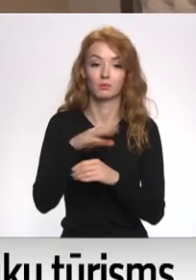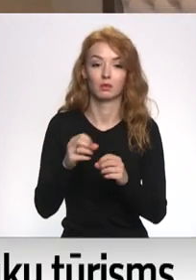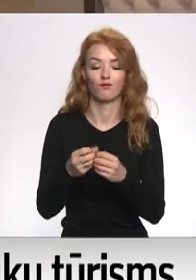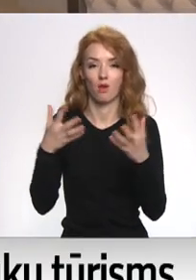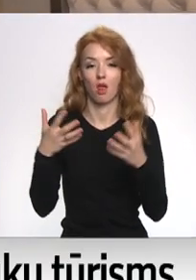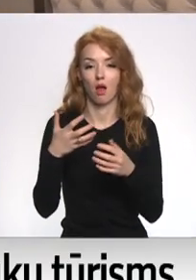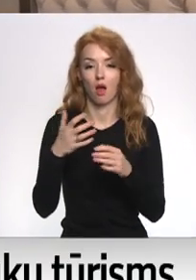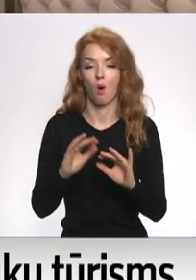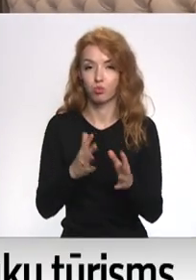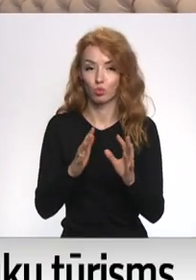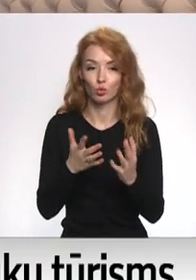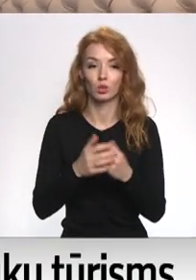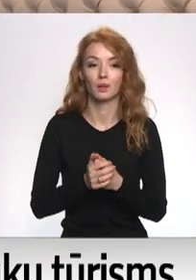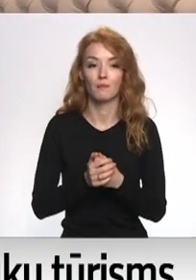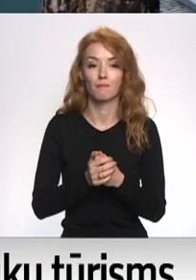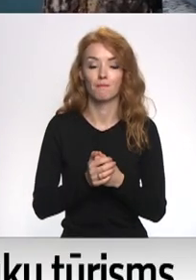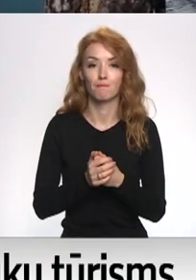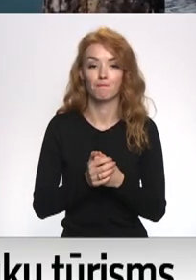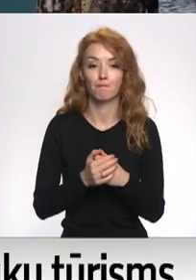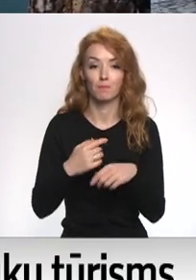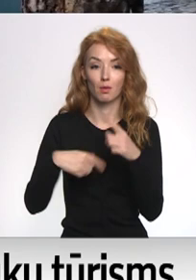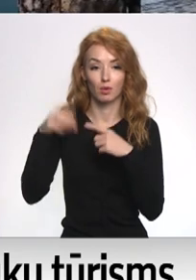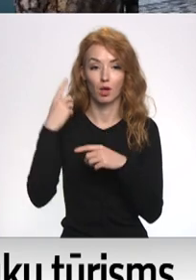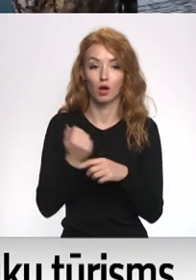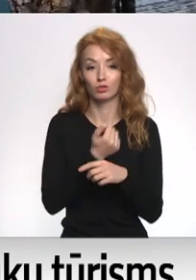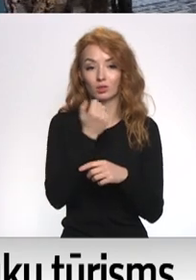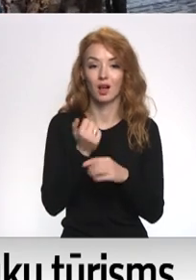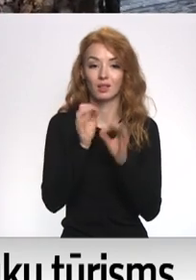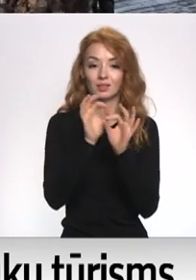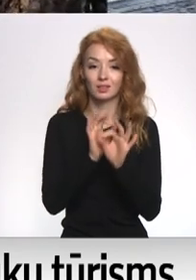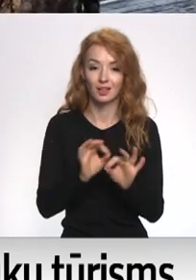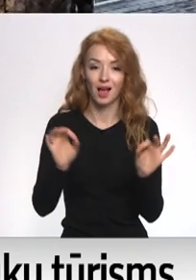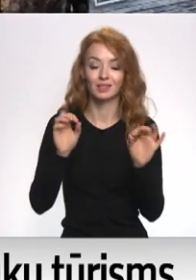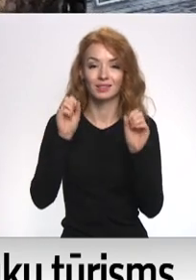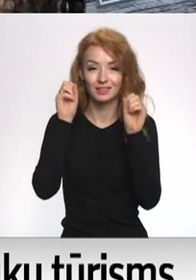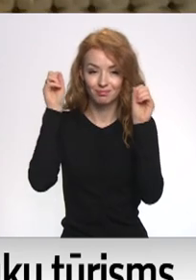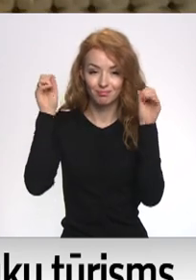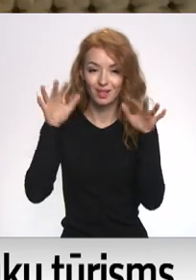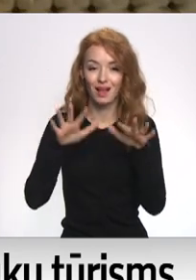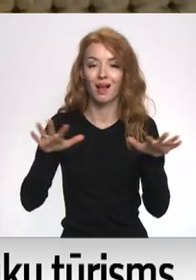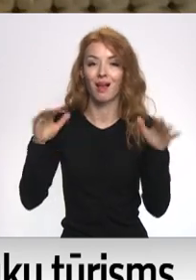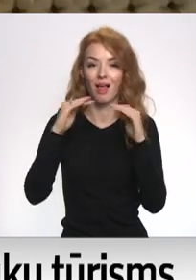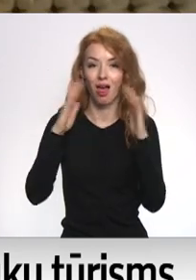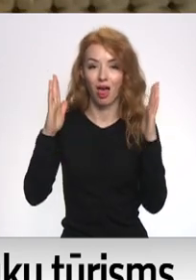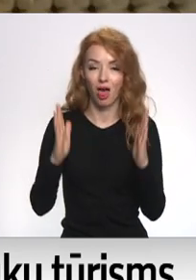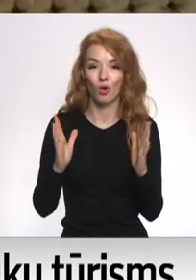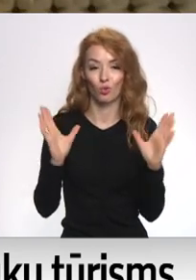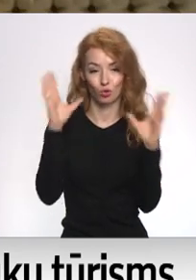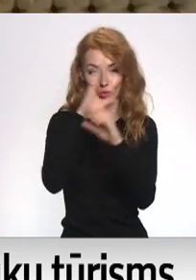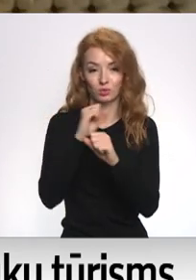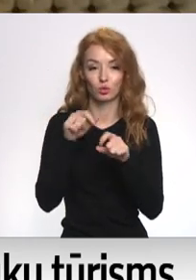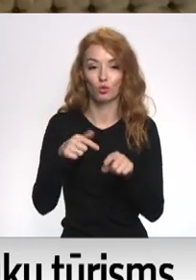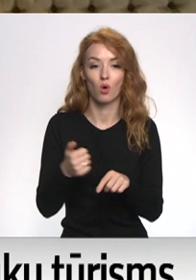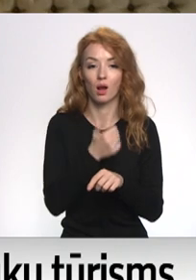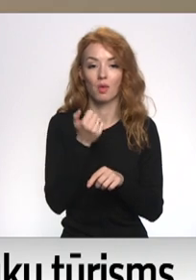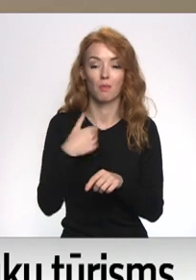ieslēdzam. Ja pagājušajā gadā mēs skaisti vēl izgaismojām ēku vakara stundās, tad šogad mēs